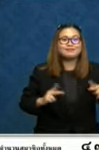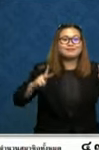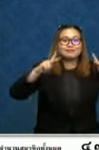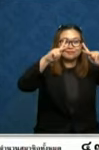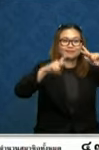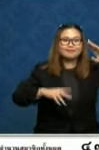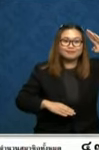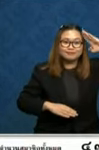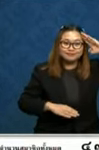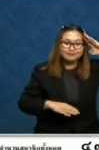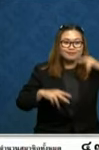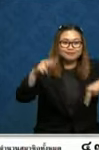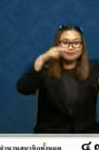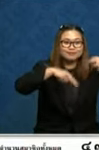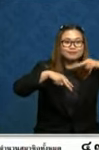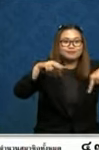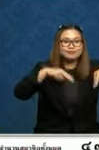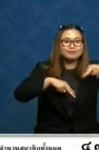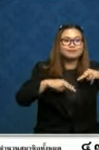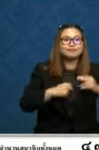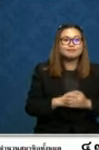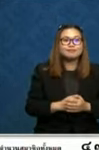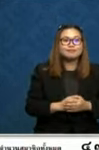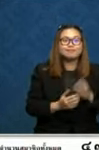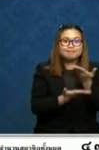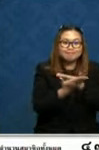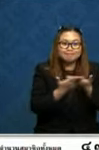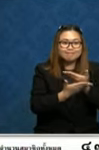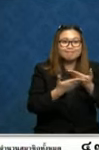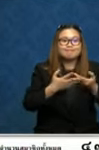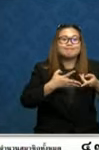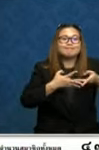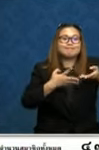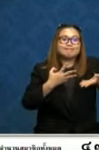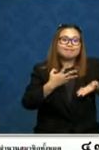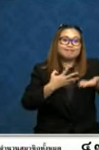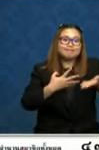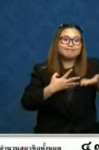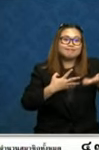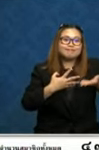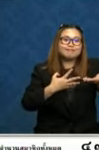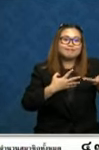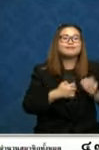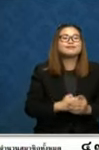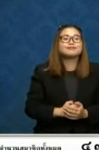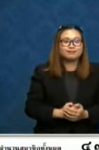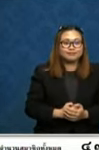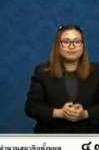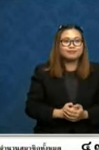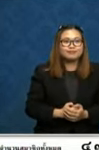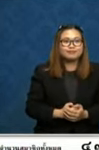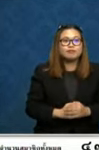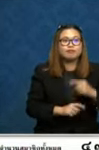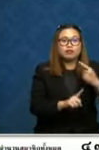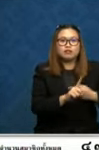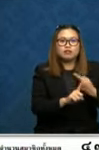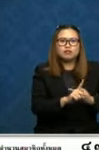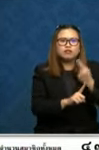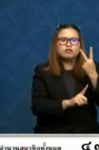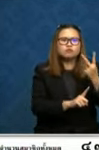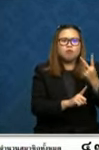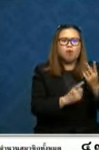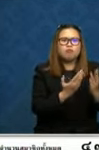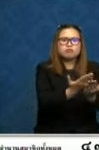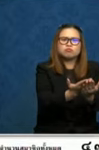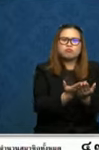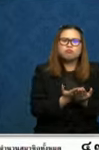ณานะคะ เรียกว่าเป็นอันดับแรกๆเลยนะคะ2เดือนไปแล้วนะคะไม่ส่งเอกสารกลับมา